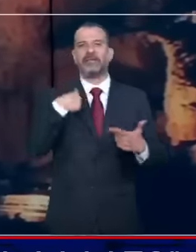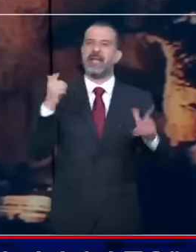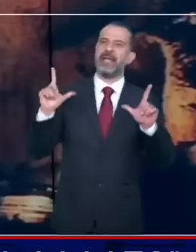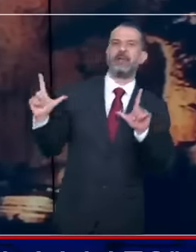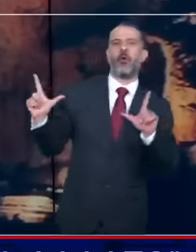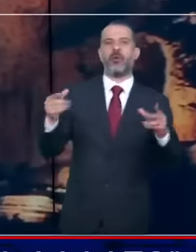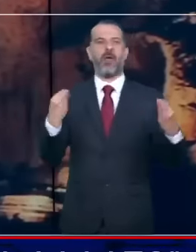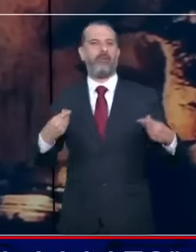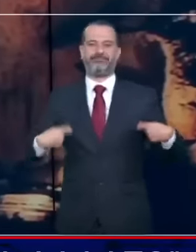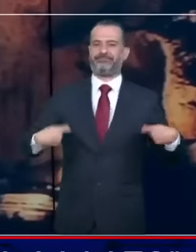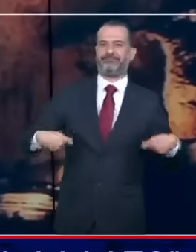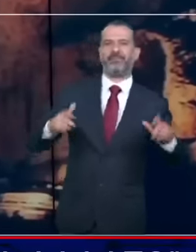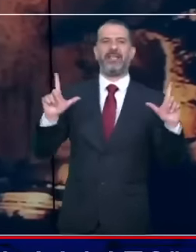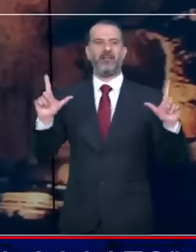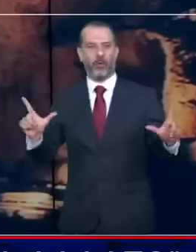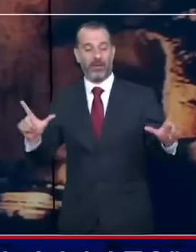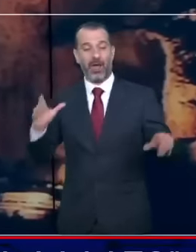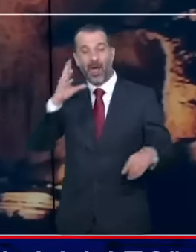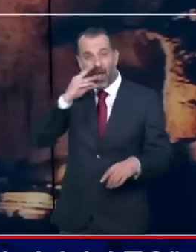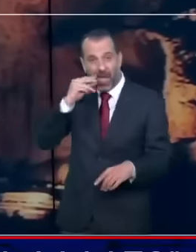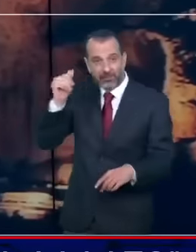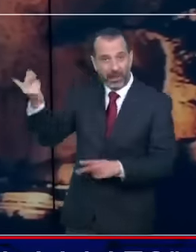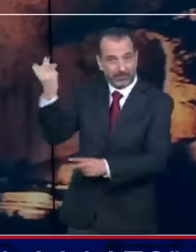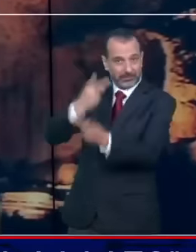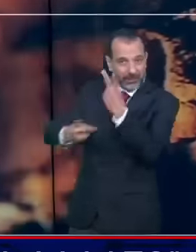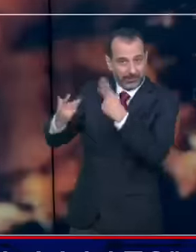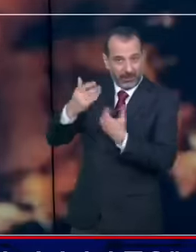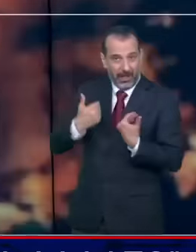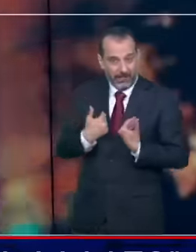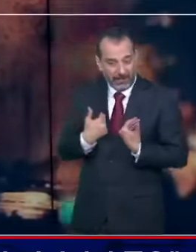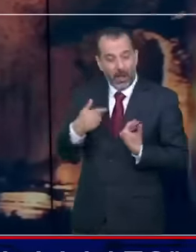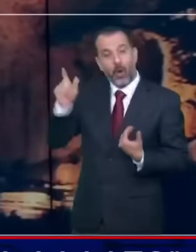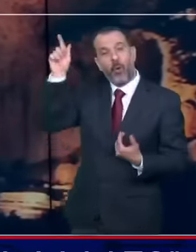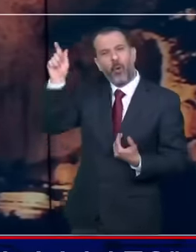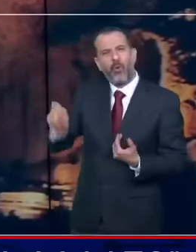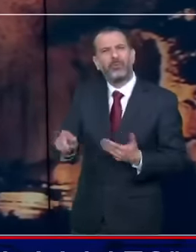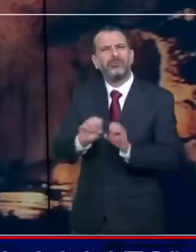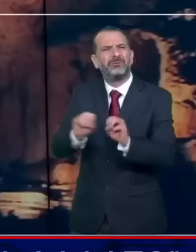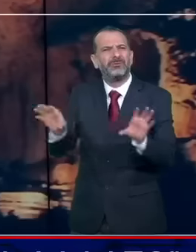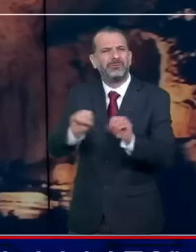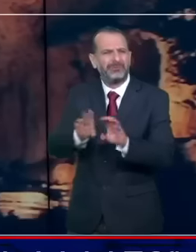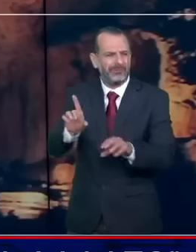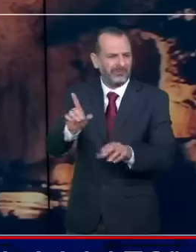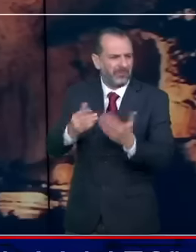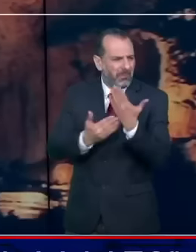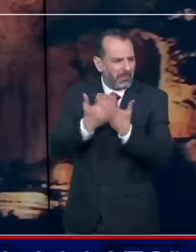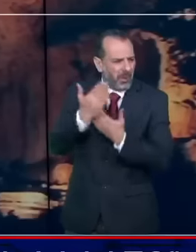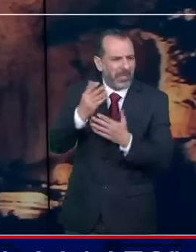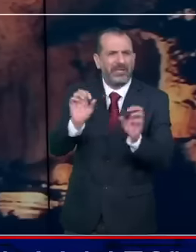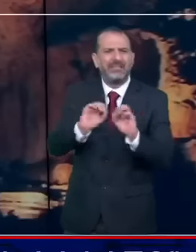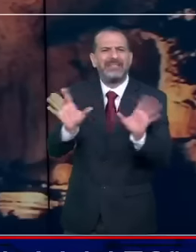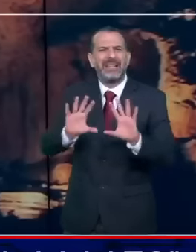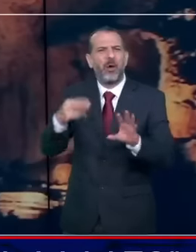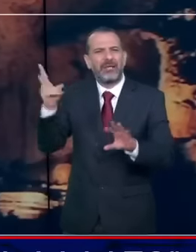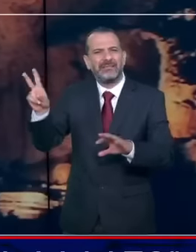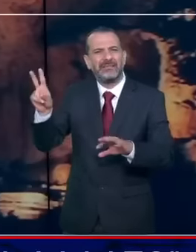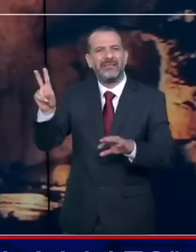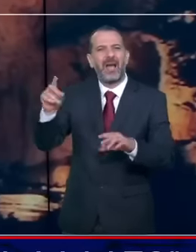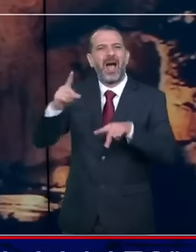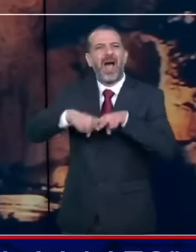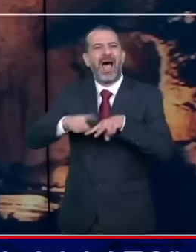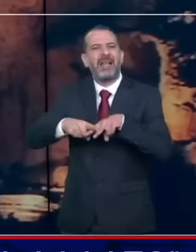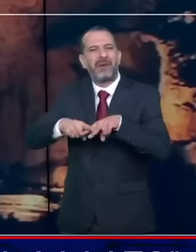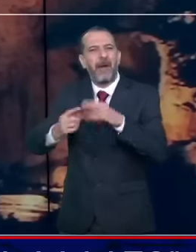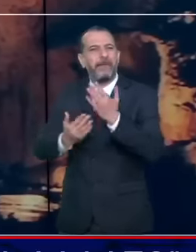Λοιπόν, με κατηγορεί ο κύριος Ανδρουλάκης για lifestyle πολιτική, ο οποίος χθες ήταν σε ποια εκπομπή, στην κυρία Τσιμψιλή, νομίζω το πρωί. Και που προσπάθησε